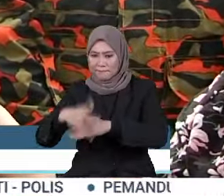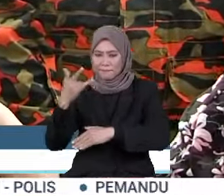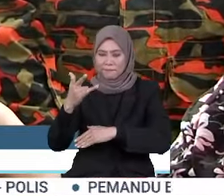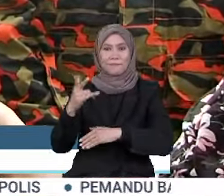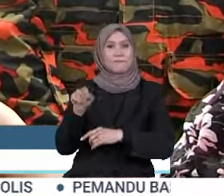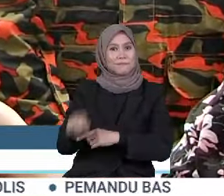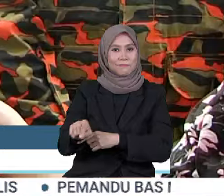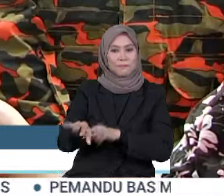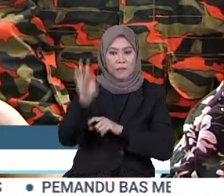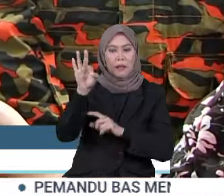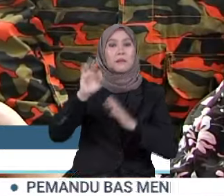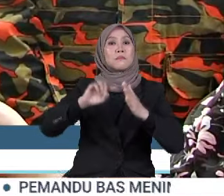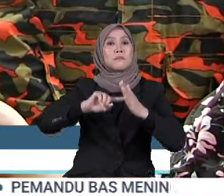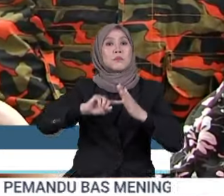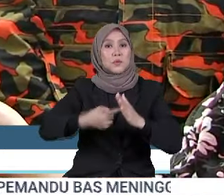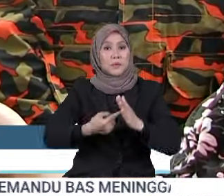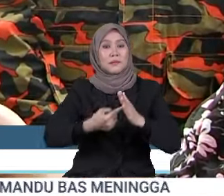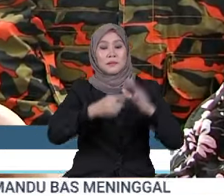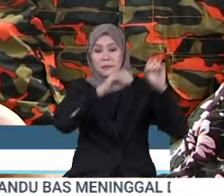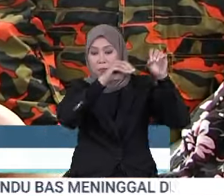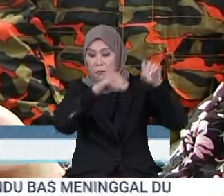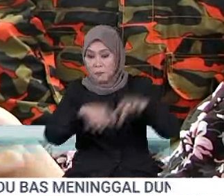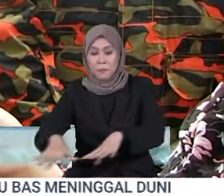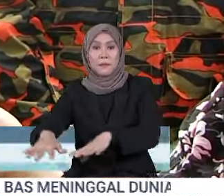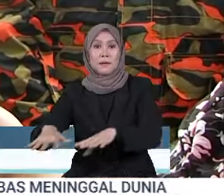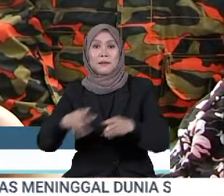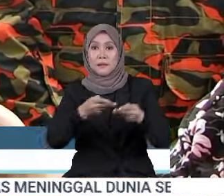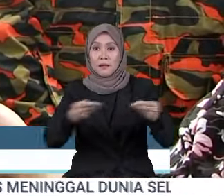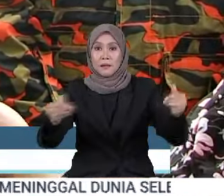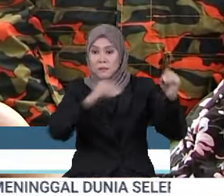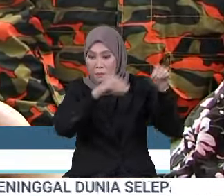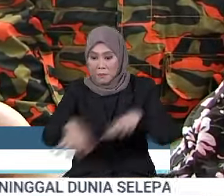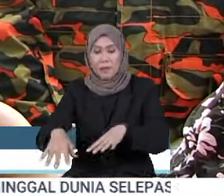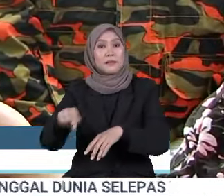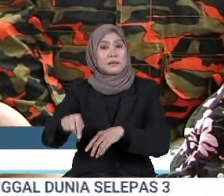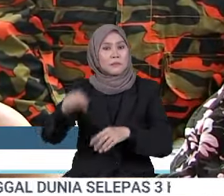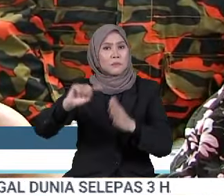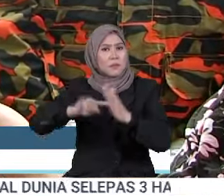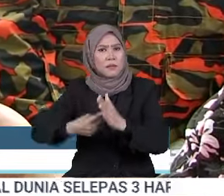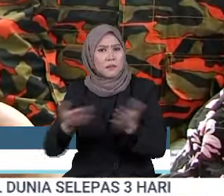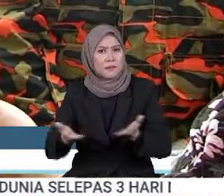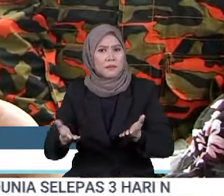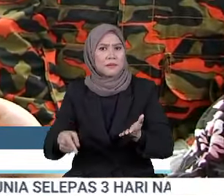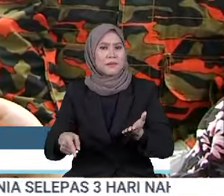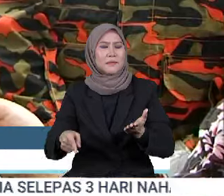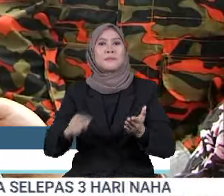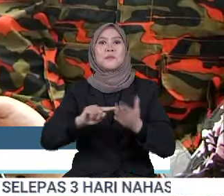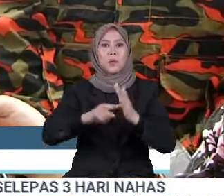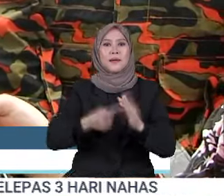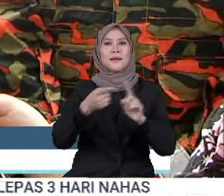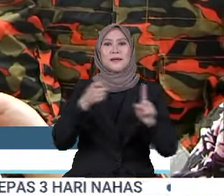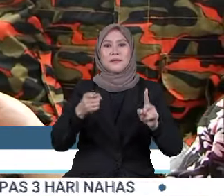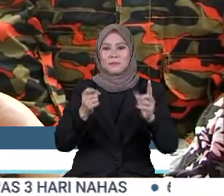mendapati punca runtuhan tanah Ini kemungkinan besar berpunca daripada